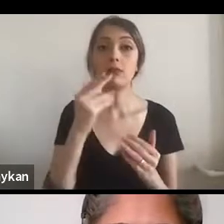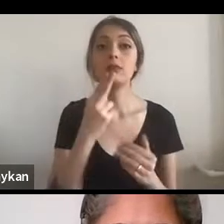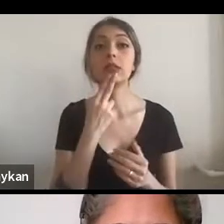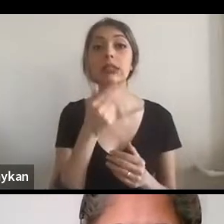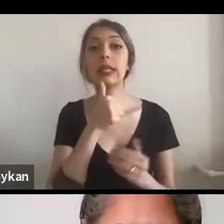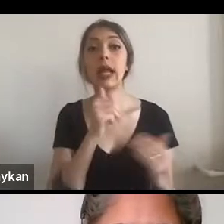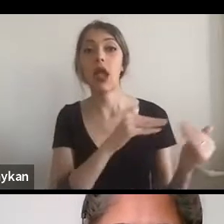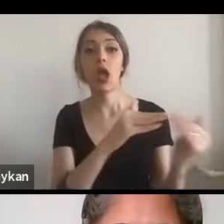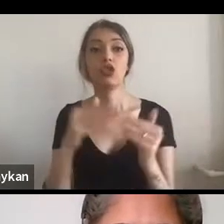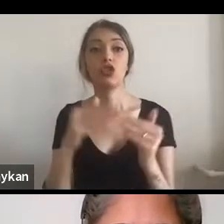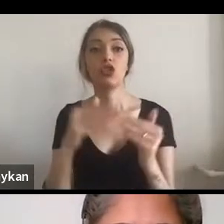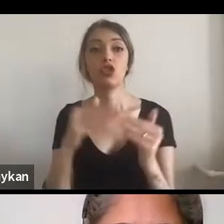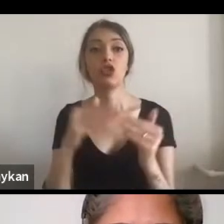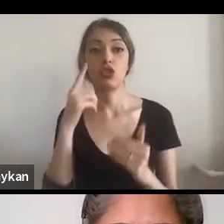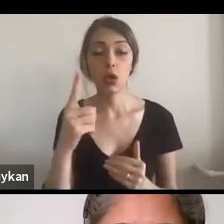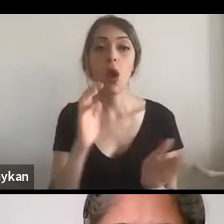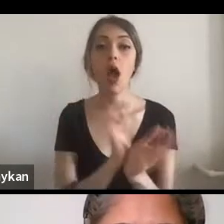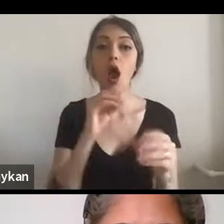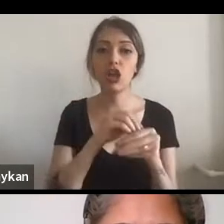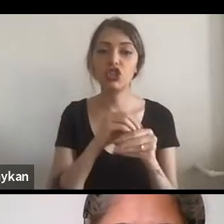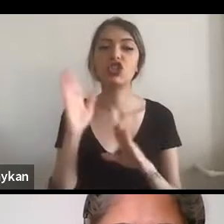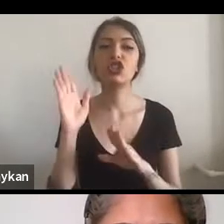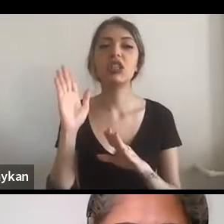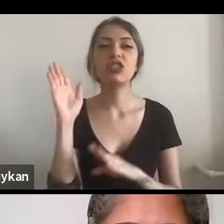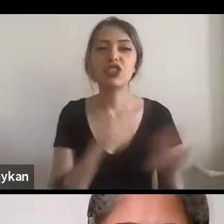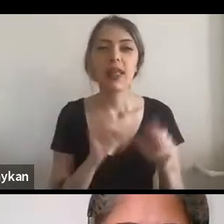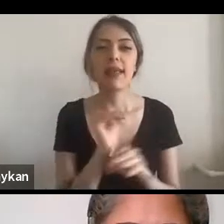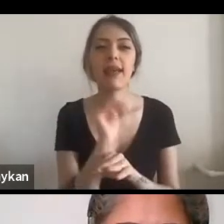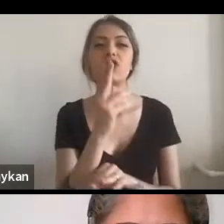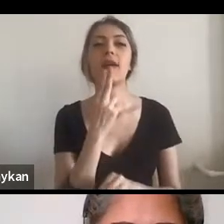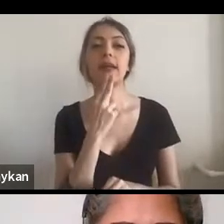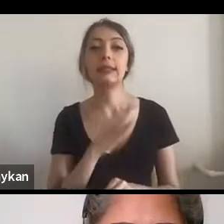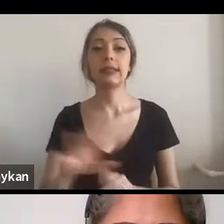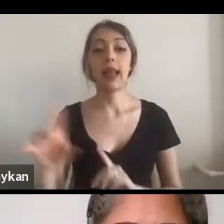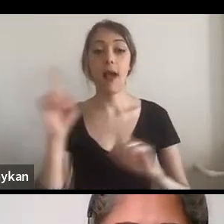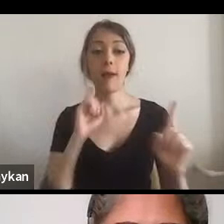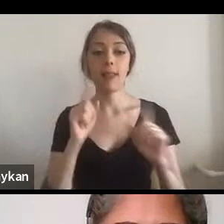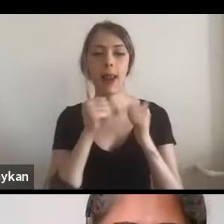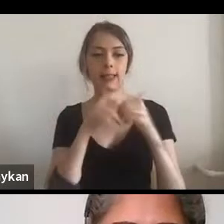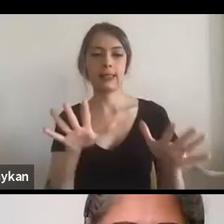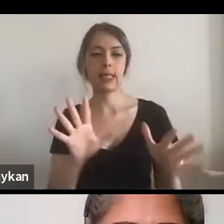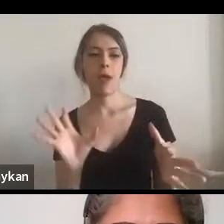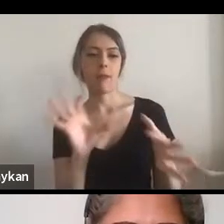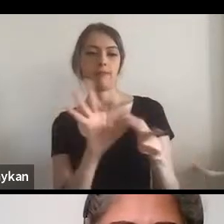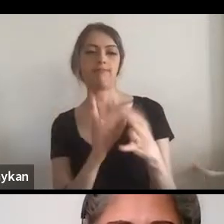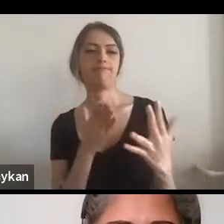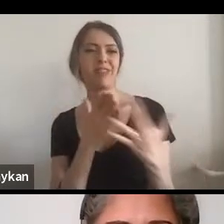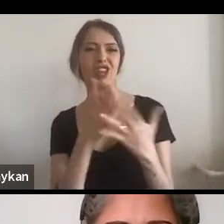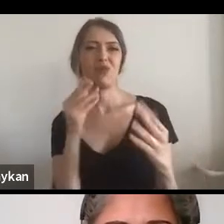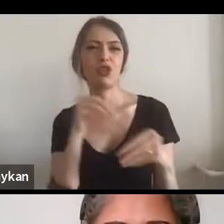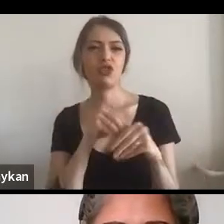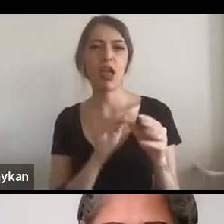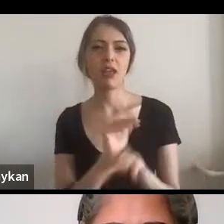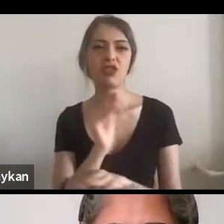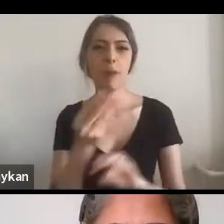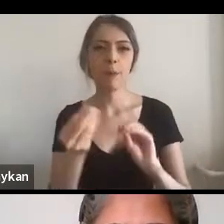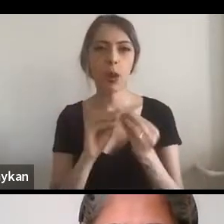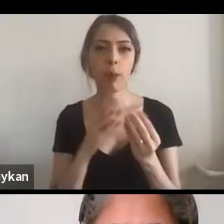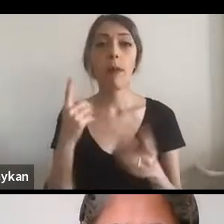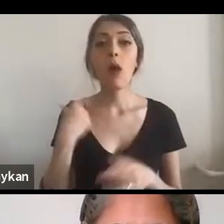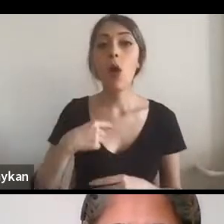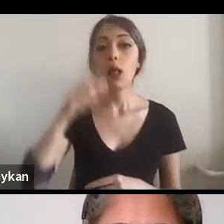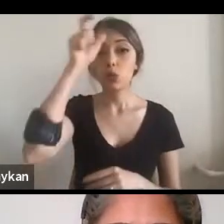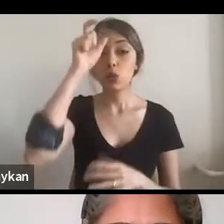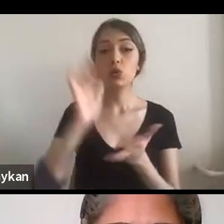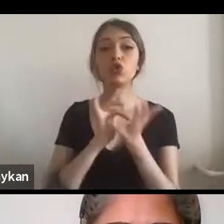cinsiyet temelli ve aile içi şiddet mağduru kadınların adalet sistemine erişiminde karşılaştıkları sorunlar, özellikle Türk Ceza